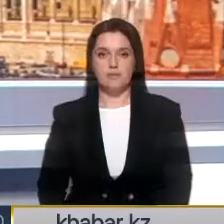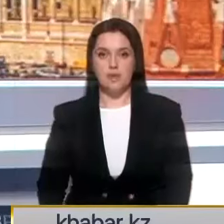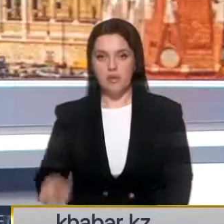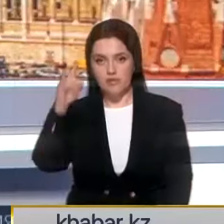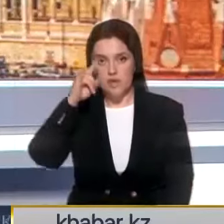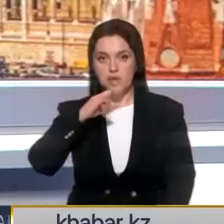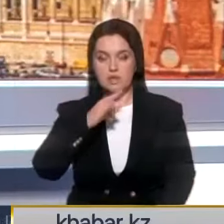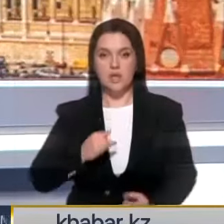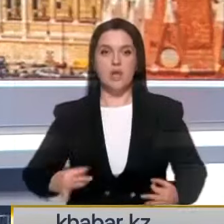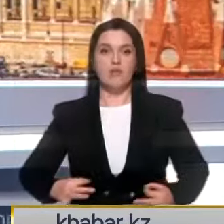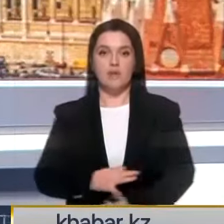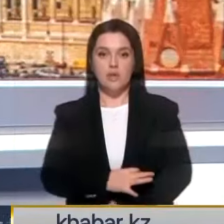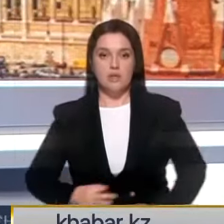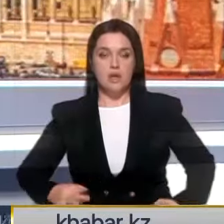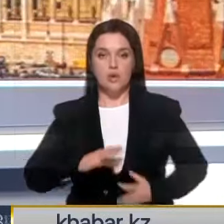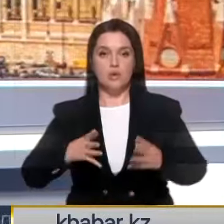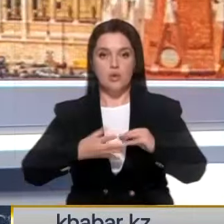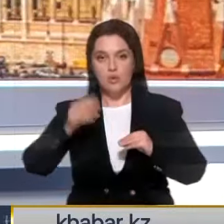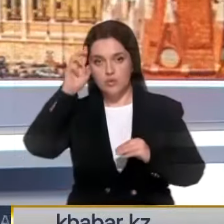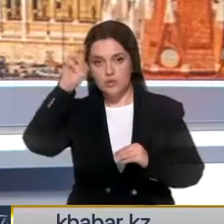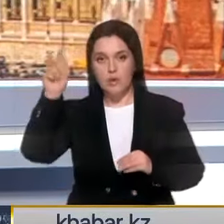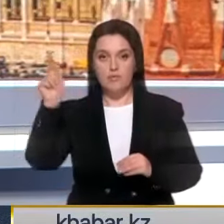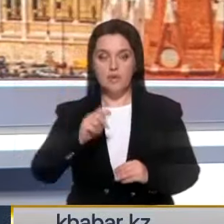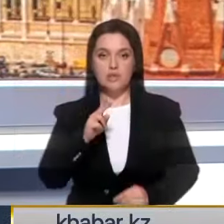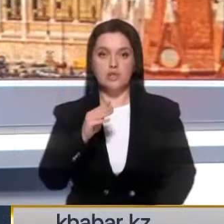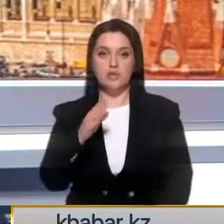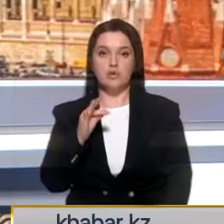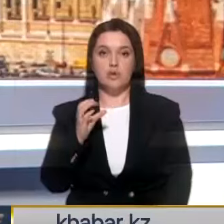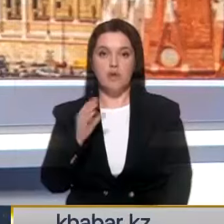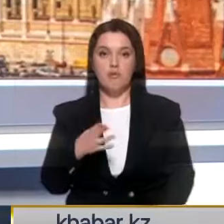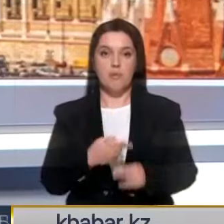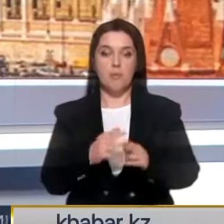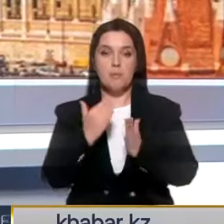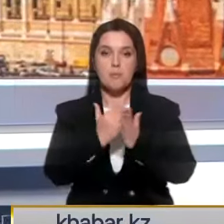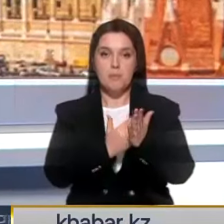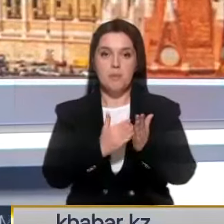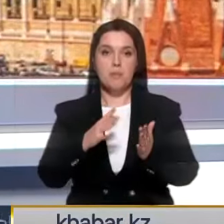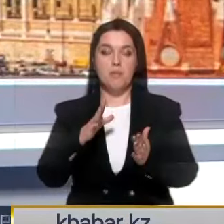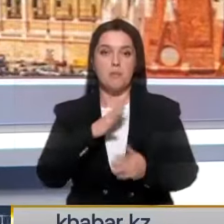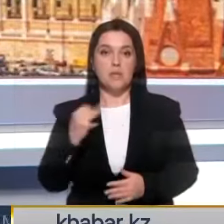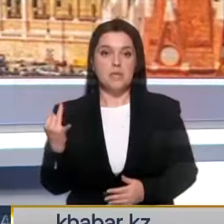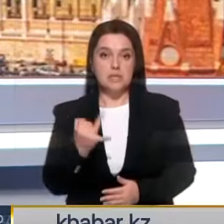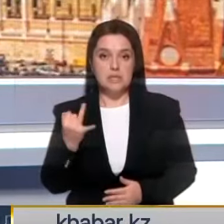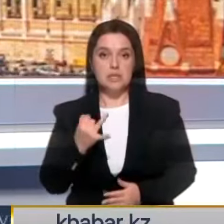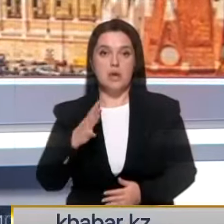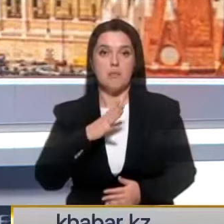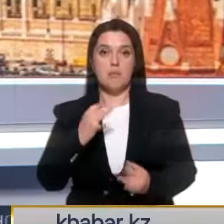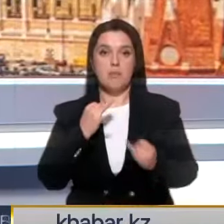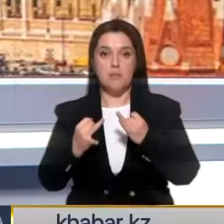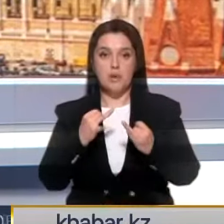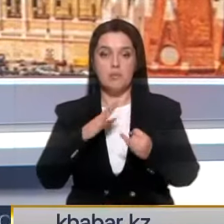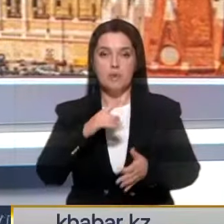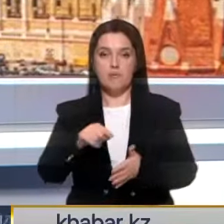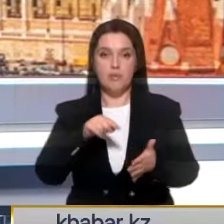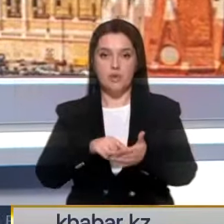Ну и в Казахстане Венгрии подвели итоги государственного визита Касам жумар та Тукаева я напомню программа была довольно насыщенной в центре внимания